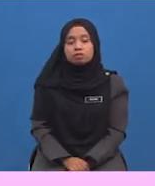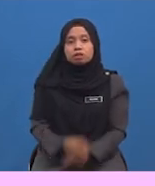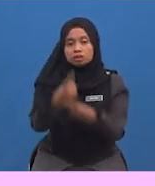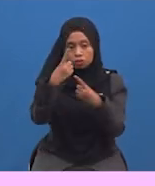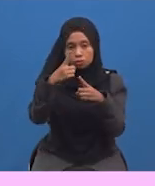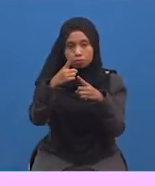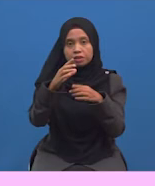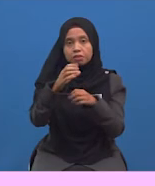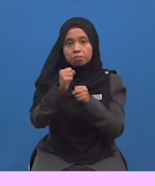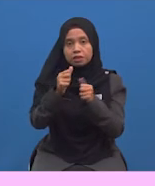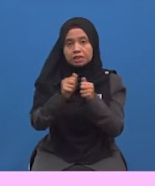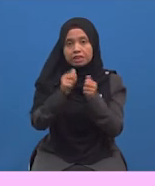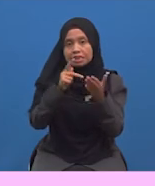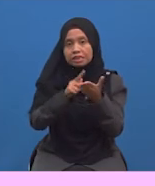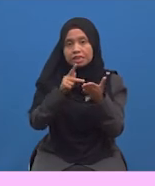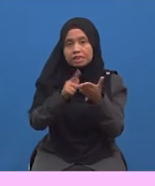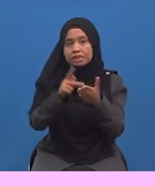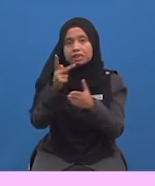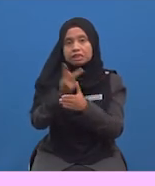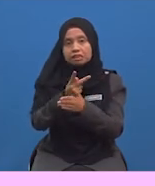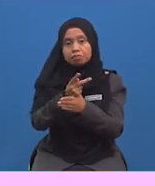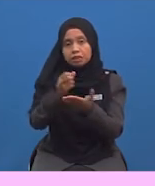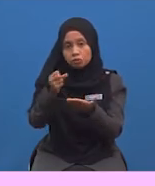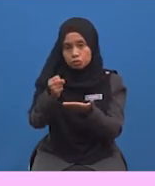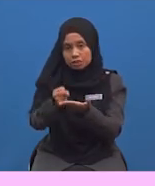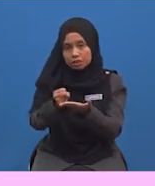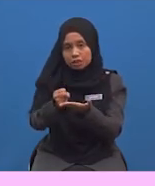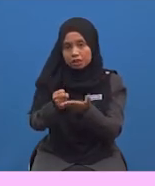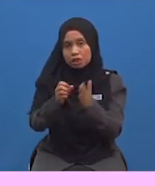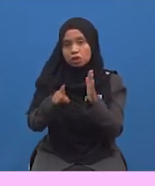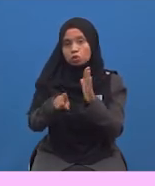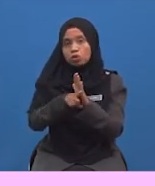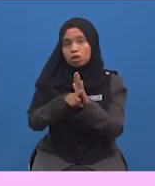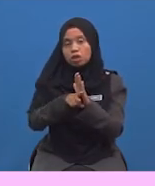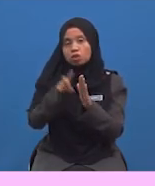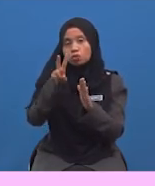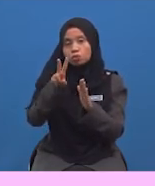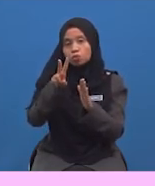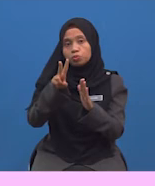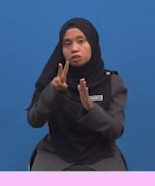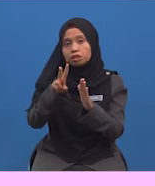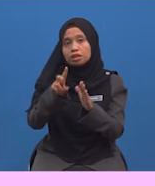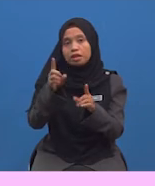Jawapan diperolehi dengan mengira isi padu silinder tolak 2 darab isi padu kon.